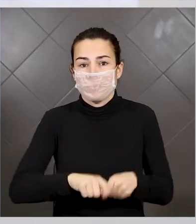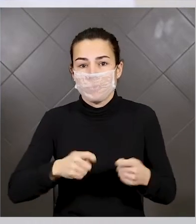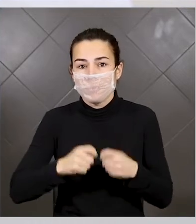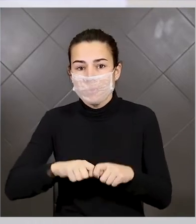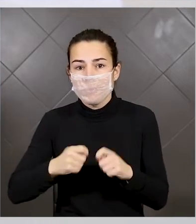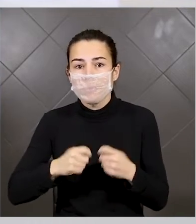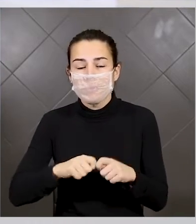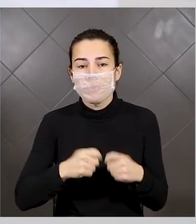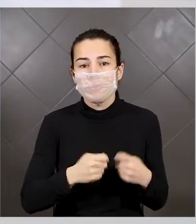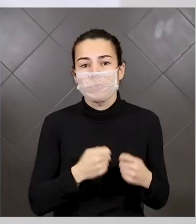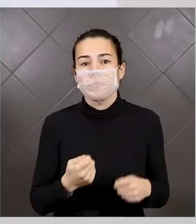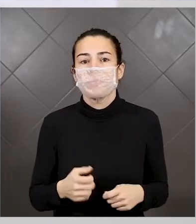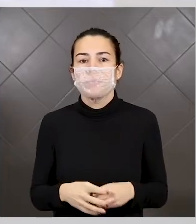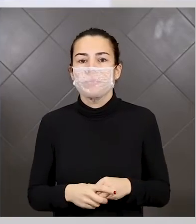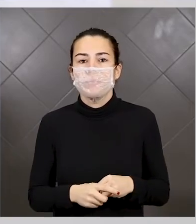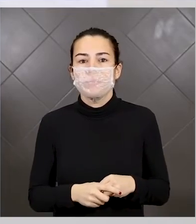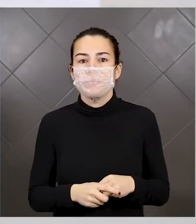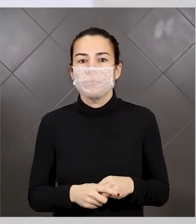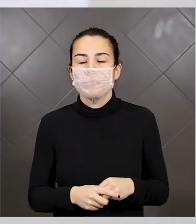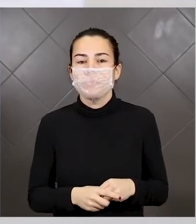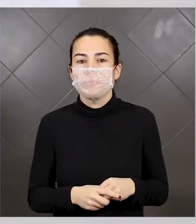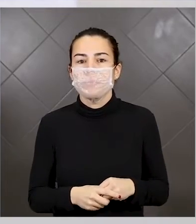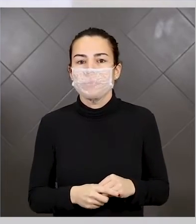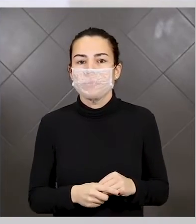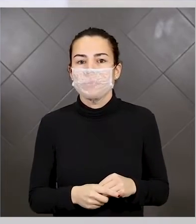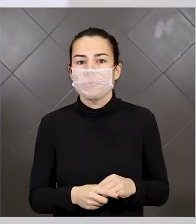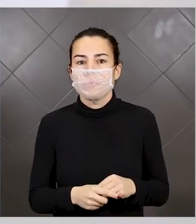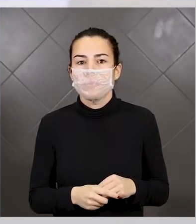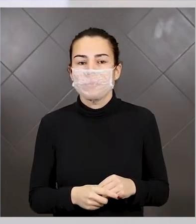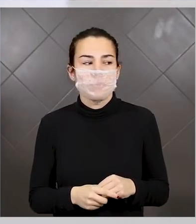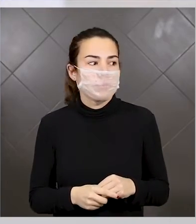la neula, com els barquillos, i dos caramelitzats.